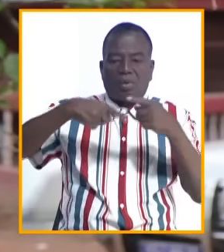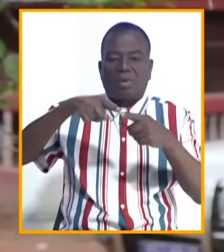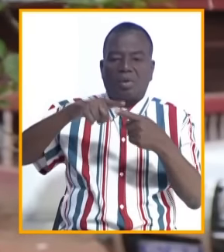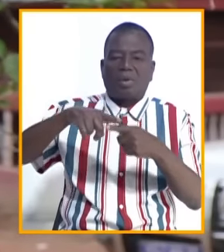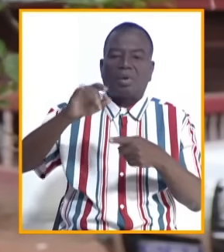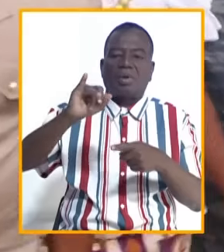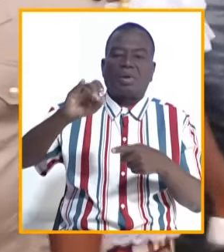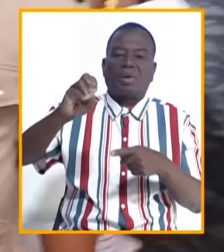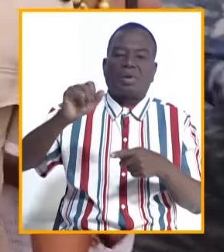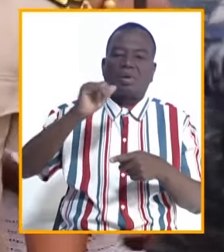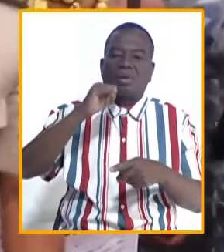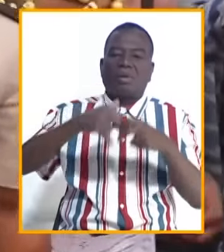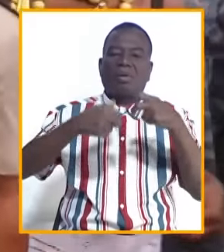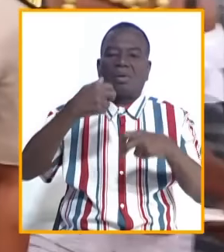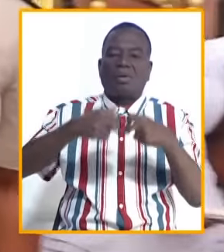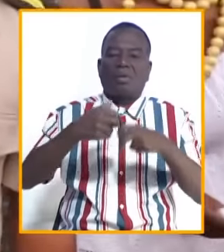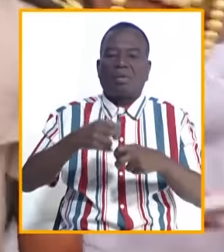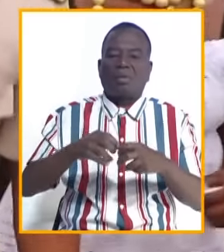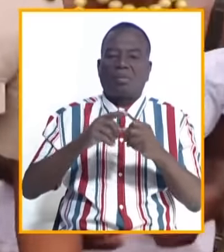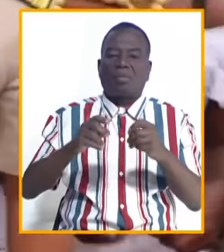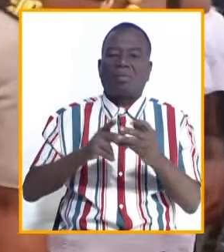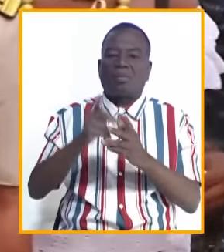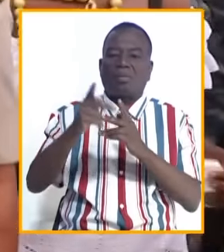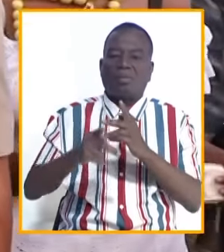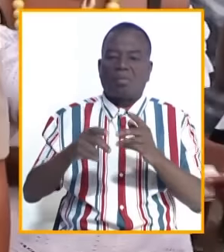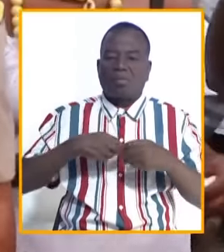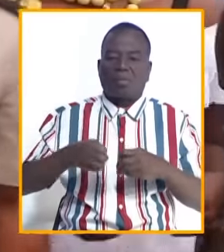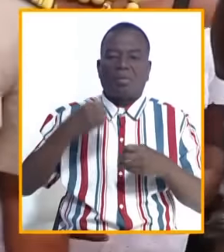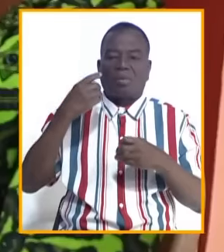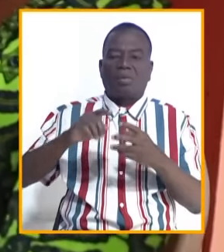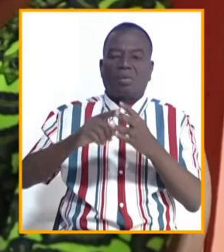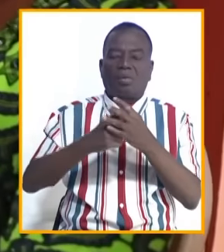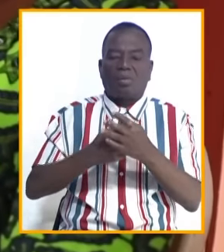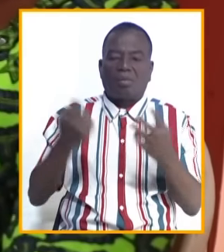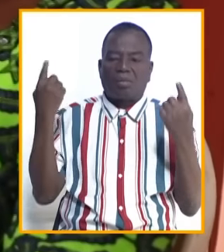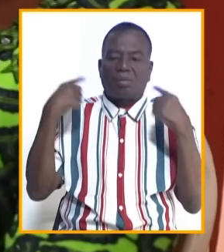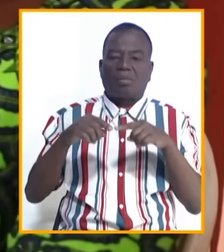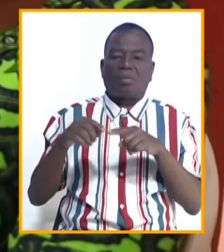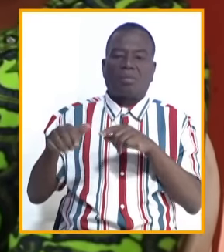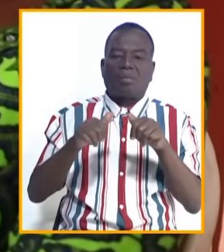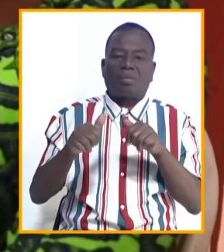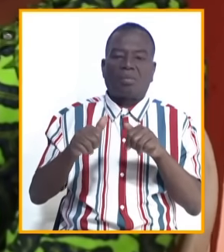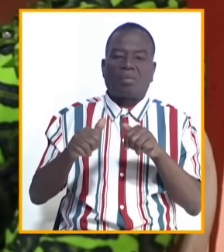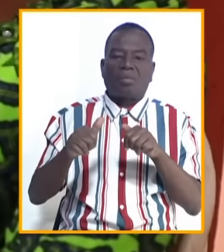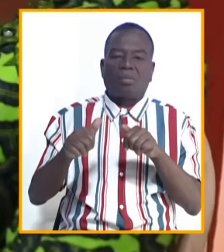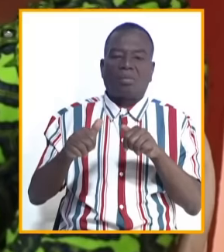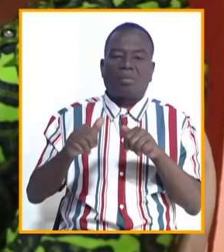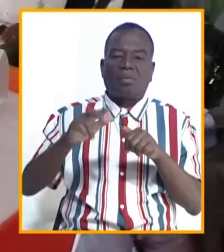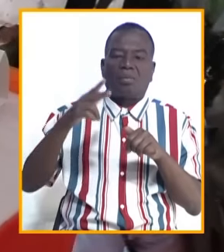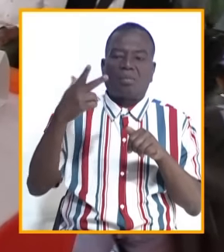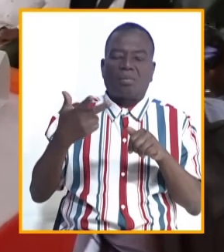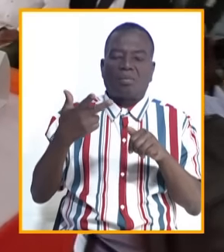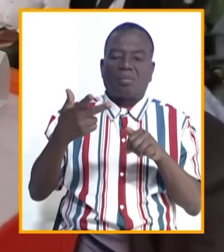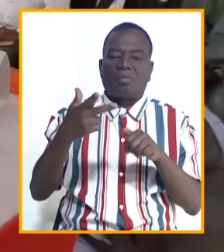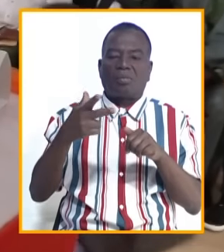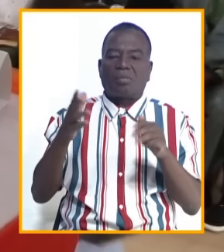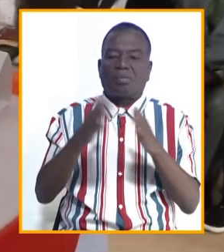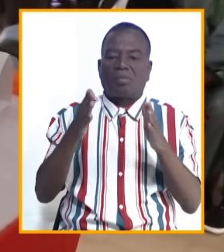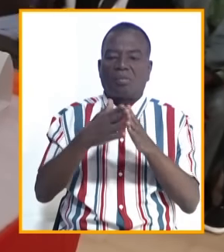on n'a pas de problème. Divers projets ont également été lancés au cours des activités de la troisième session